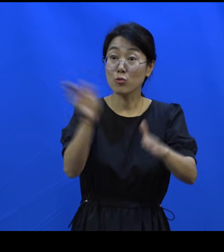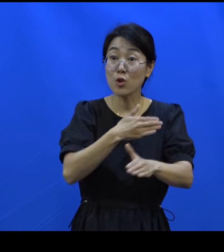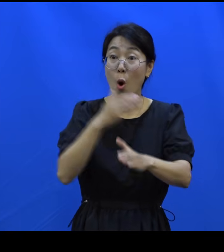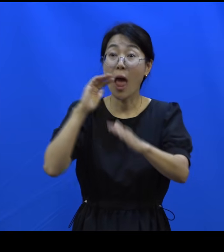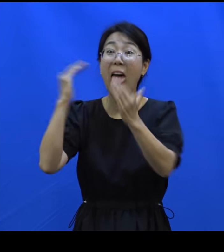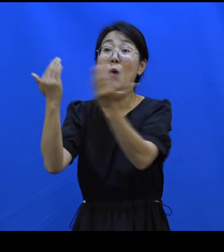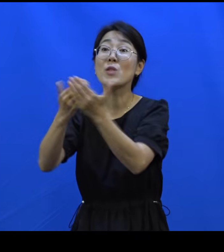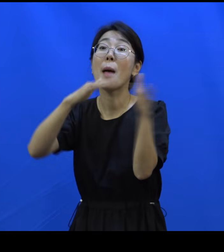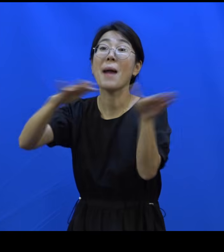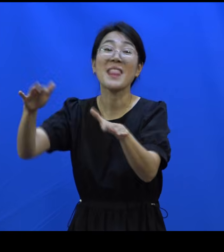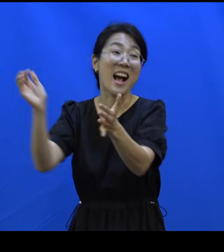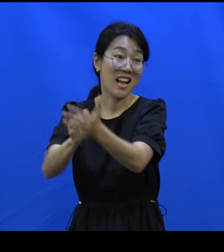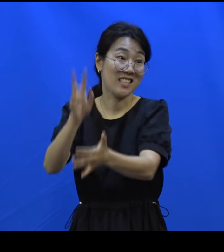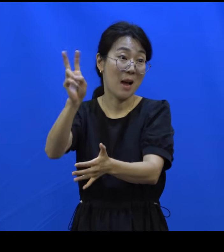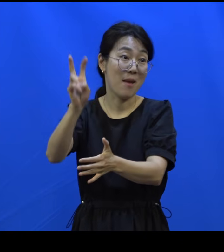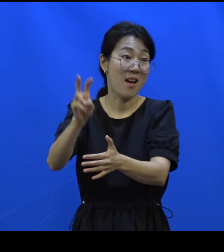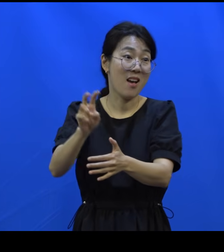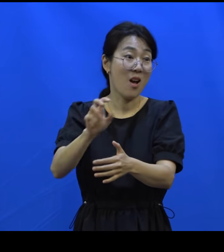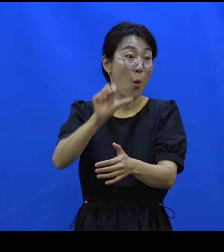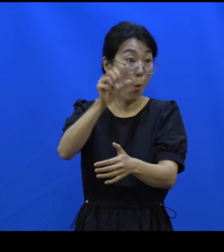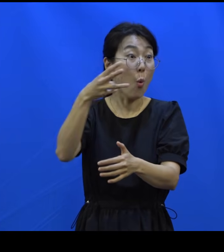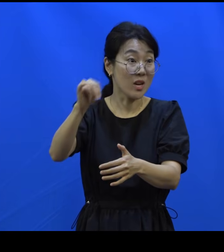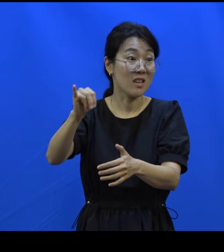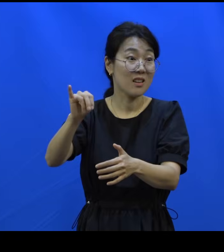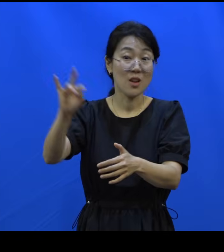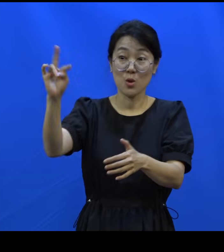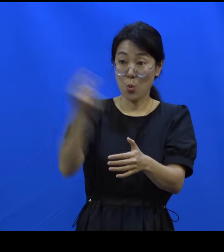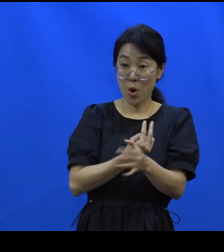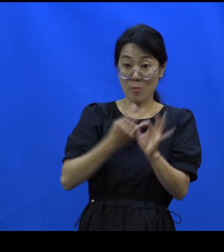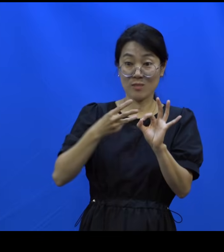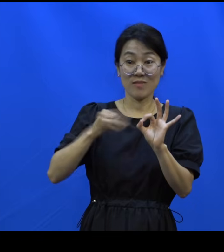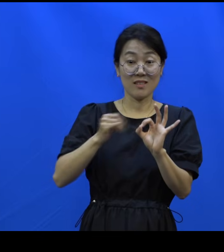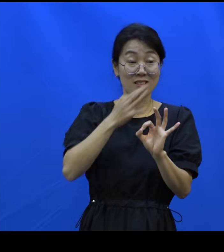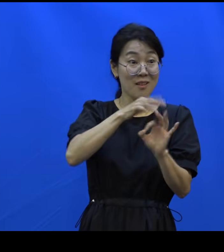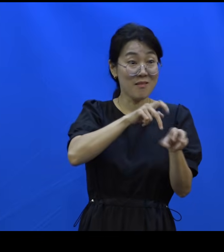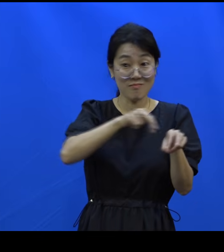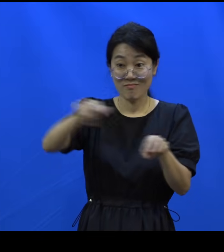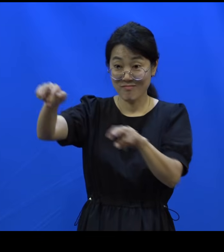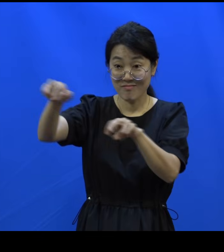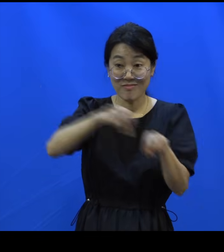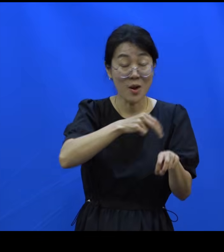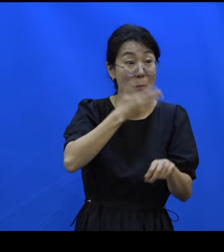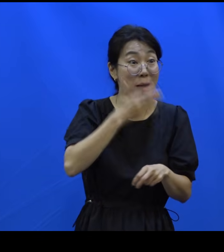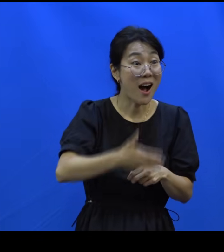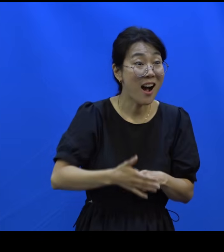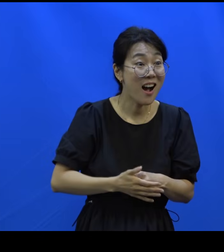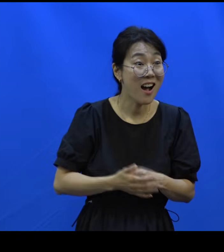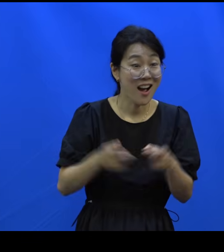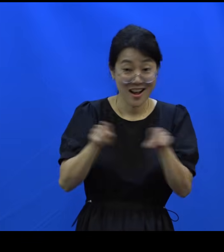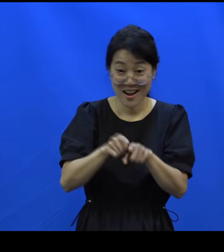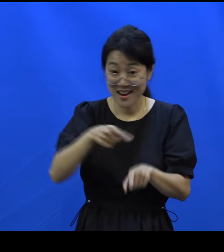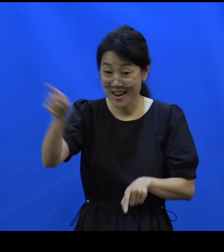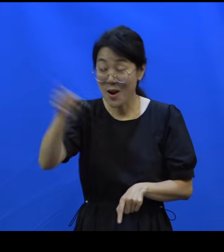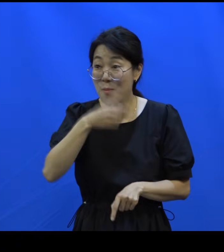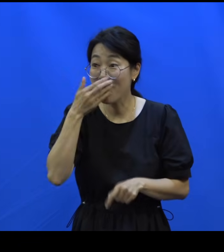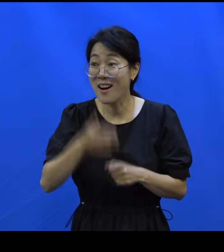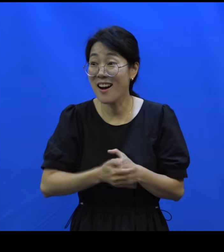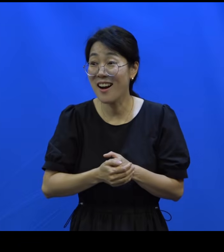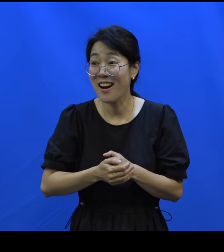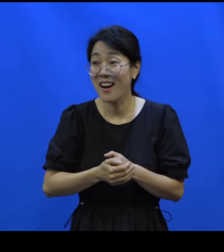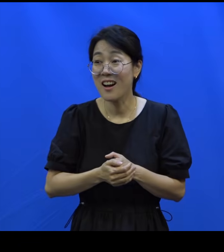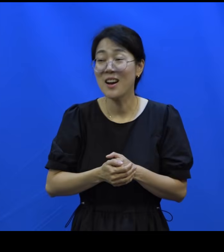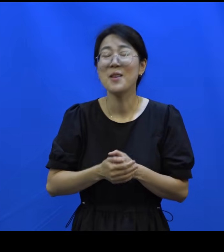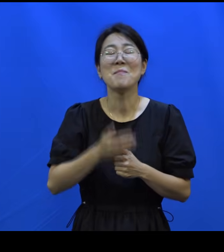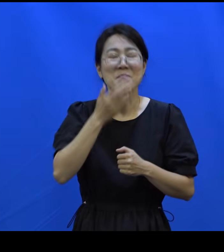거죠. 여러분, 이게 오리를 가자고 하는데 심리까지 가는 것을 이번 자발적 선택이라고 말합니다. 그래서 그리스도인이라면 로마 제국의